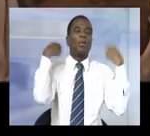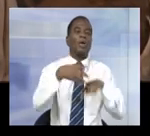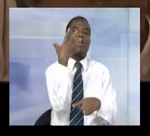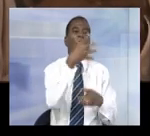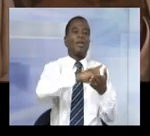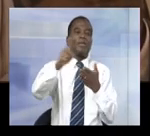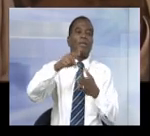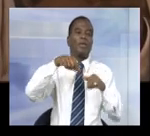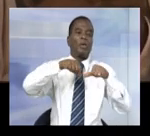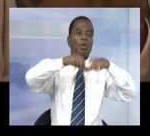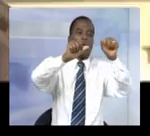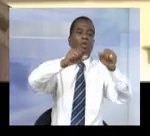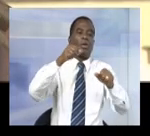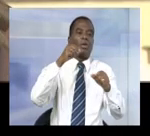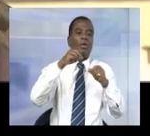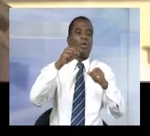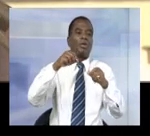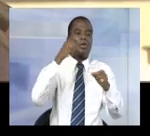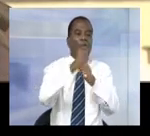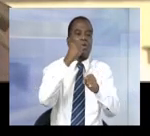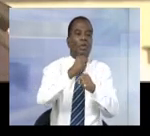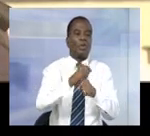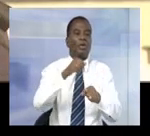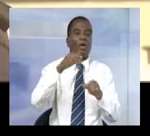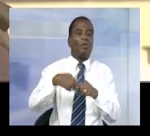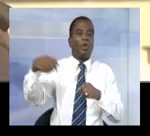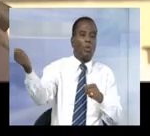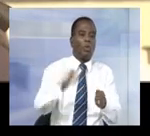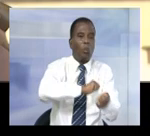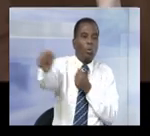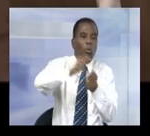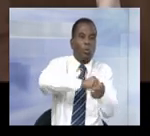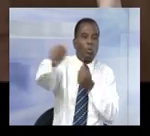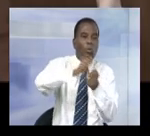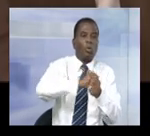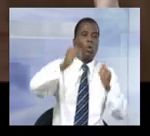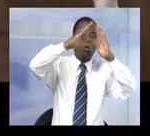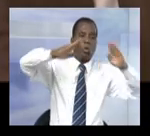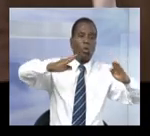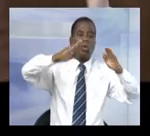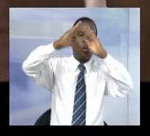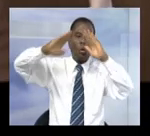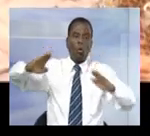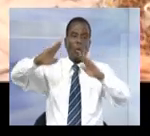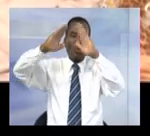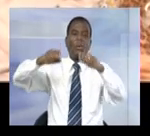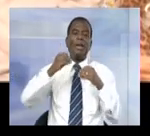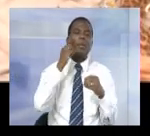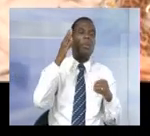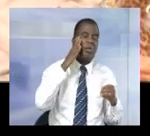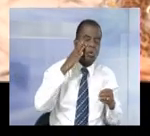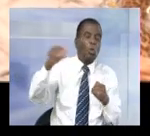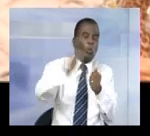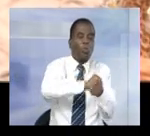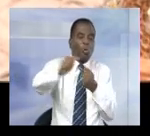5 semaines que va durer l'opération, il sera également procédé au déguerpissement des occupations anarchiques et insalubres, des emprises des voies publiques,